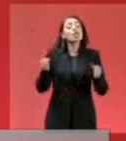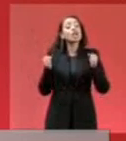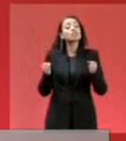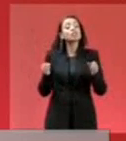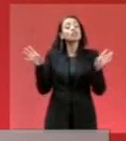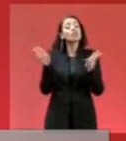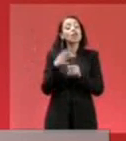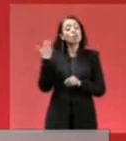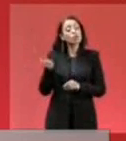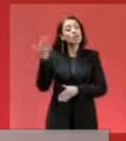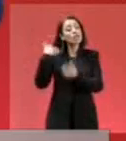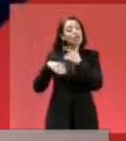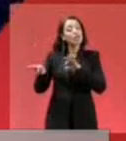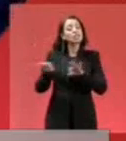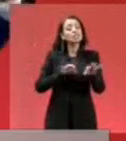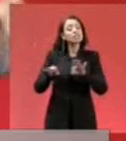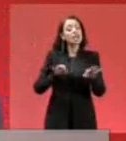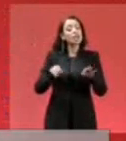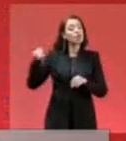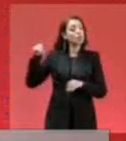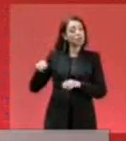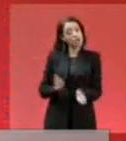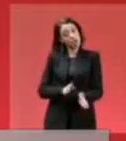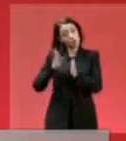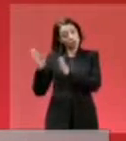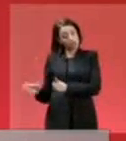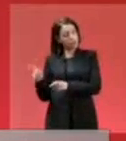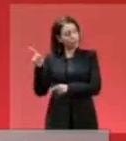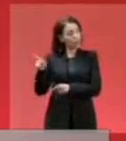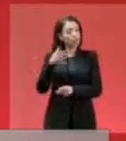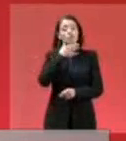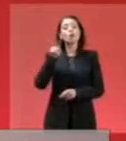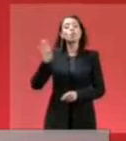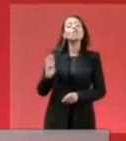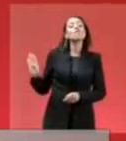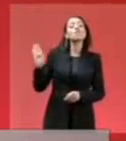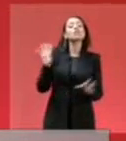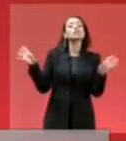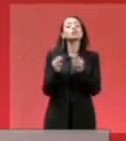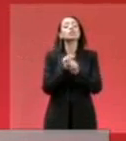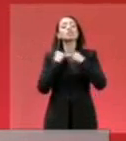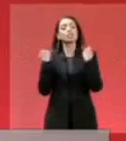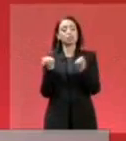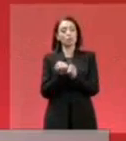οι ίδιοι ονόμασαν σχέδιο Πινοσέτ και από την άλλη ένα δίκαιο και βιώσιμο ασφαλιστικό σύστημα.